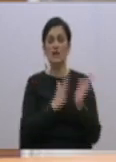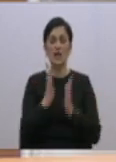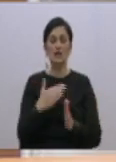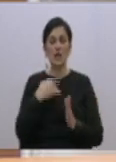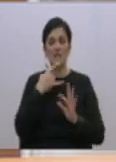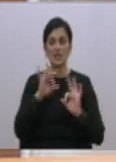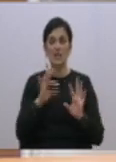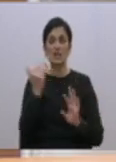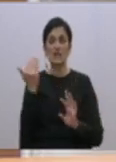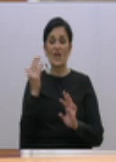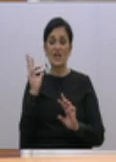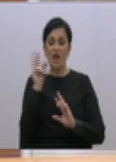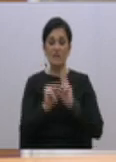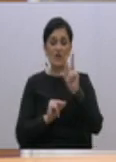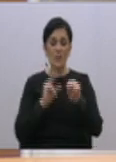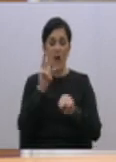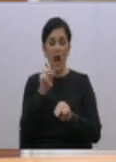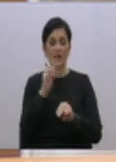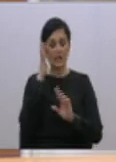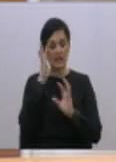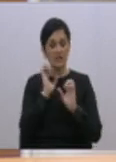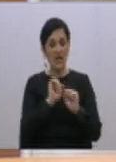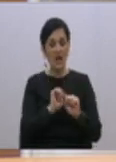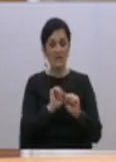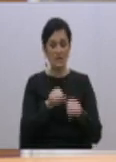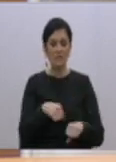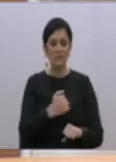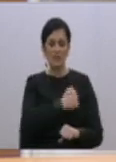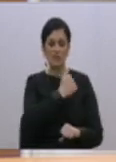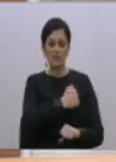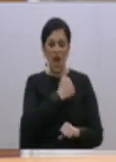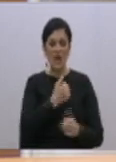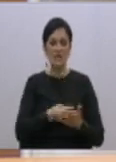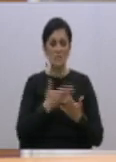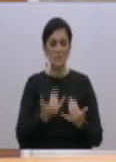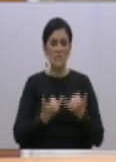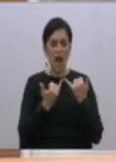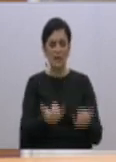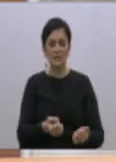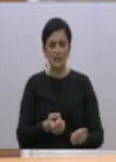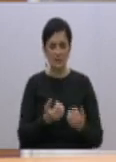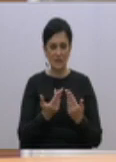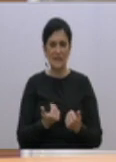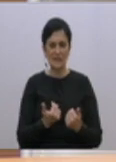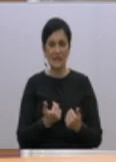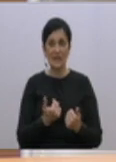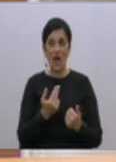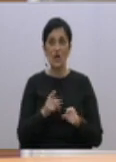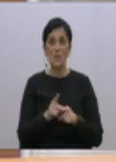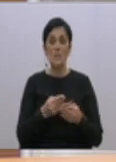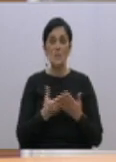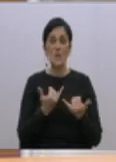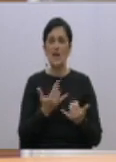სათქმელზე. თქვენი პათეტიკა თავდაცვის უნარიანობაზე, ჯარის პატივის ცემაზე და მუნდირის პატივის ცემაზე